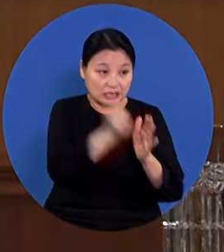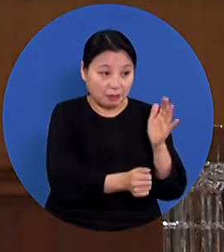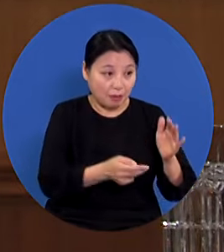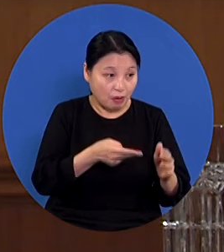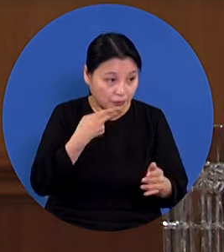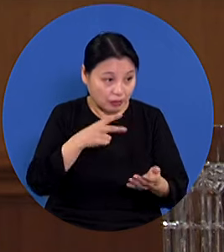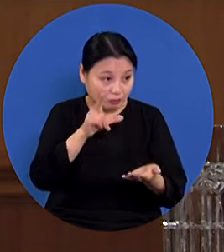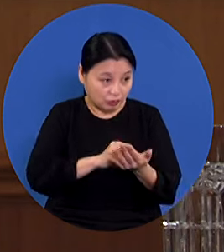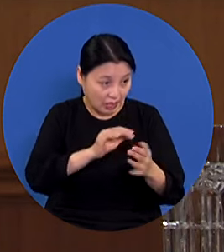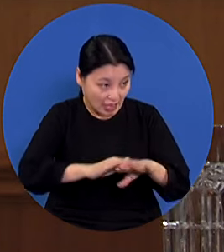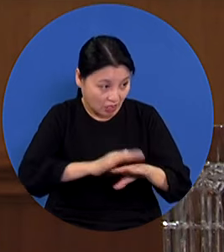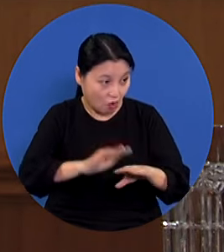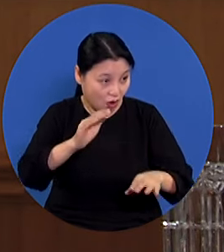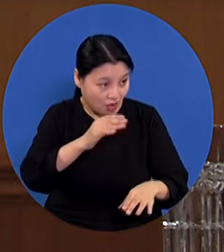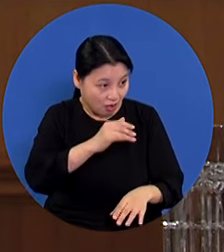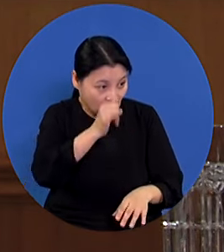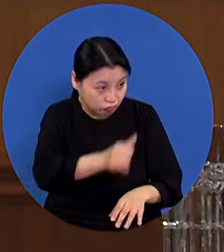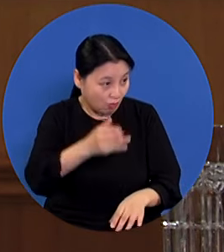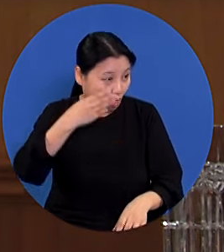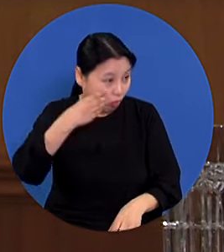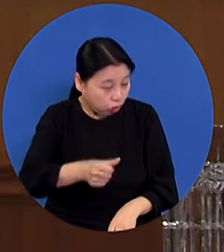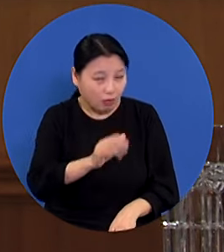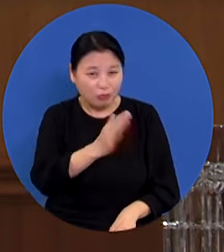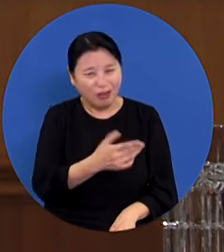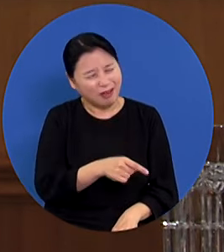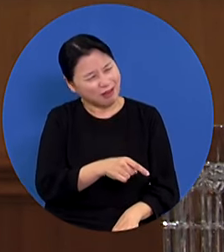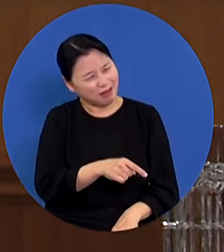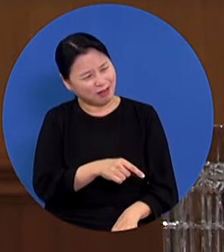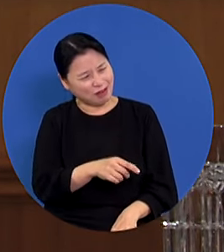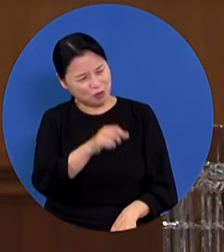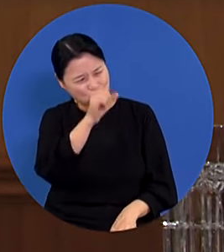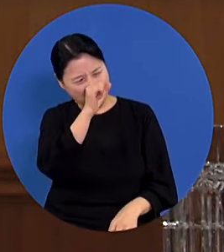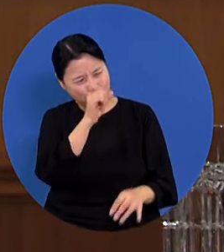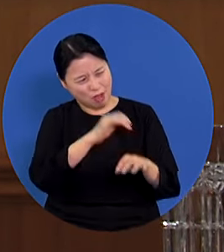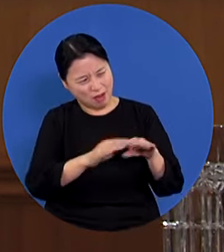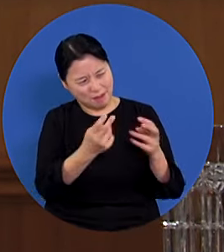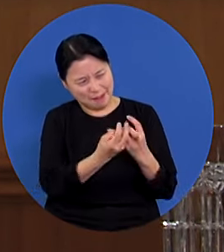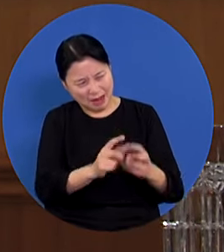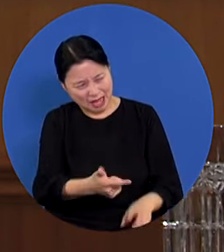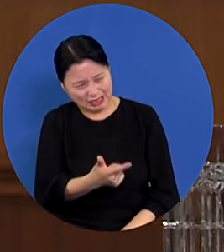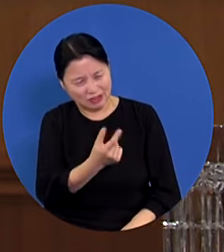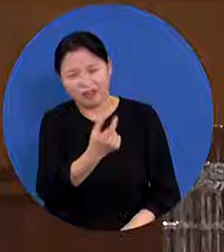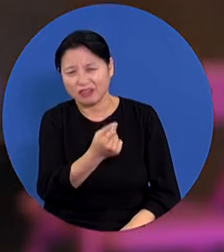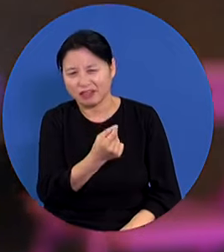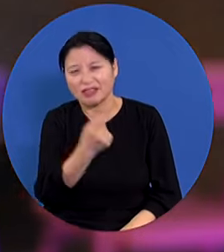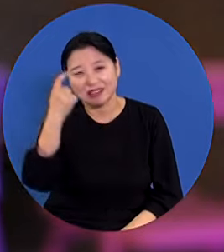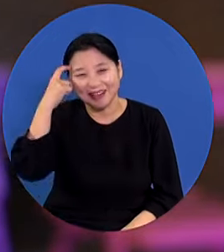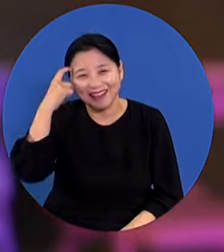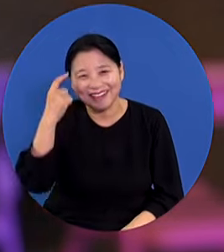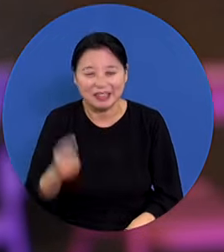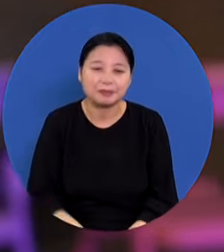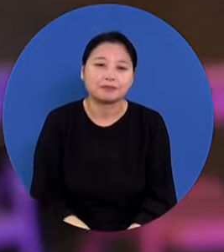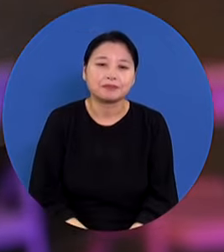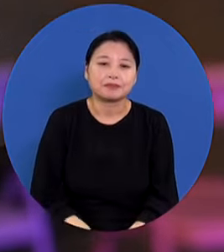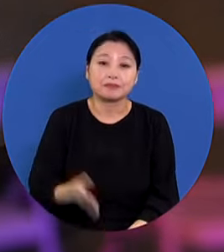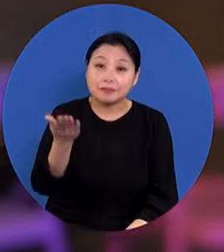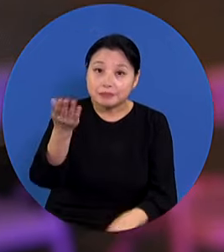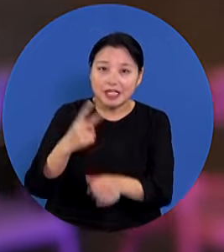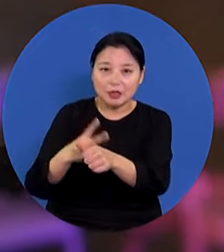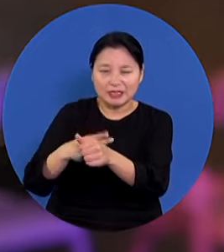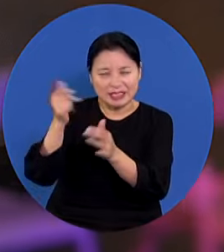하는 거는 오히려 그거는 좋은 해법이 아닐 거고 할 그런 확률이 더 높다고 생각합니다. 그럼 교수님도 이렇게